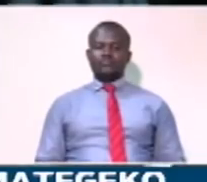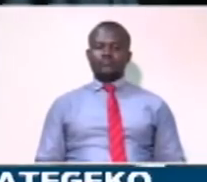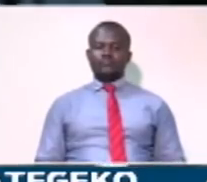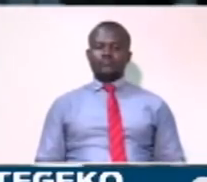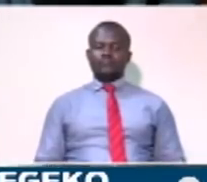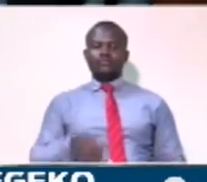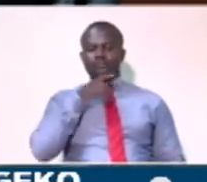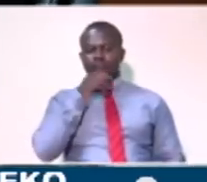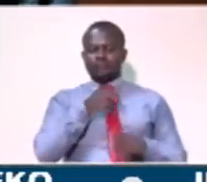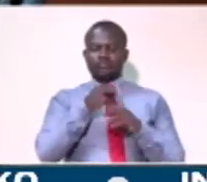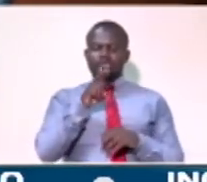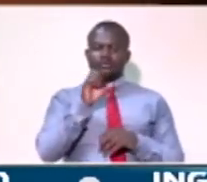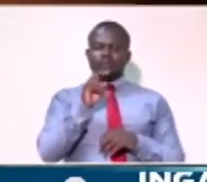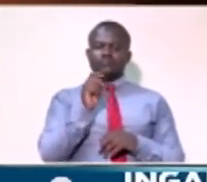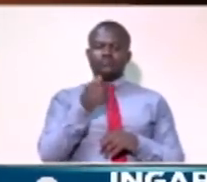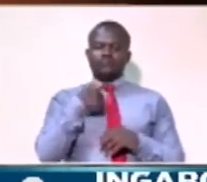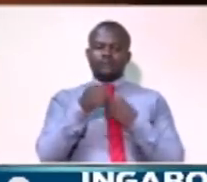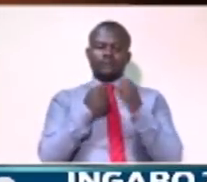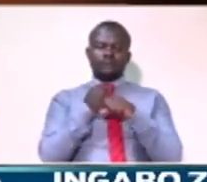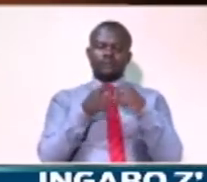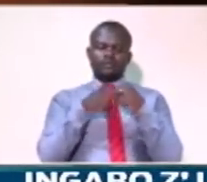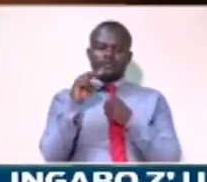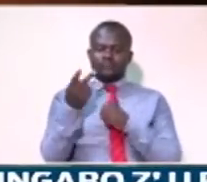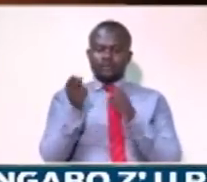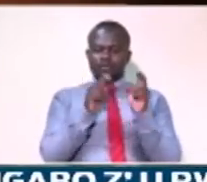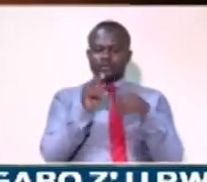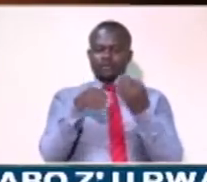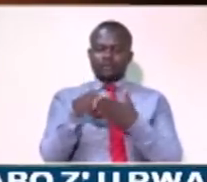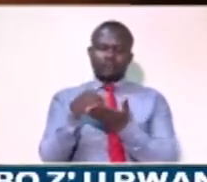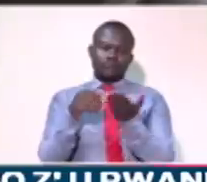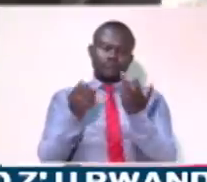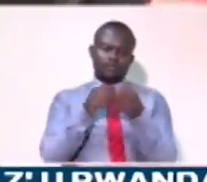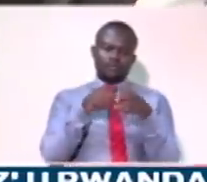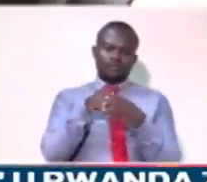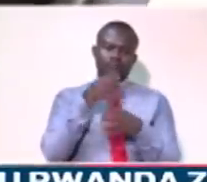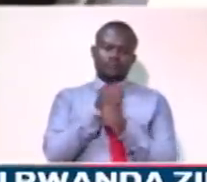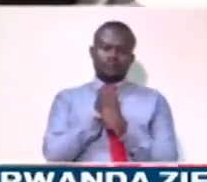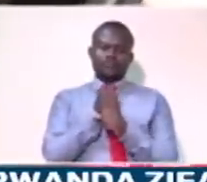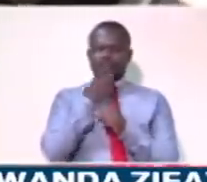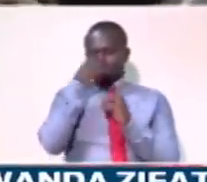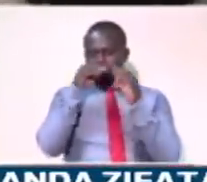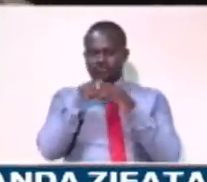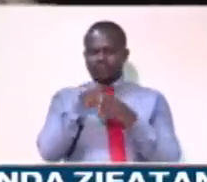Uyu Vincent Lurquin ni umunyamategeko w'imyaka 62 ubusanzwe akaba abarizwa mu rugaga rw'abavoka rw'i